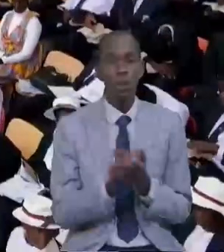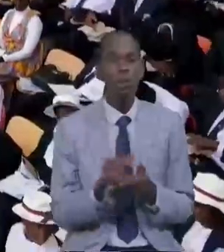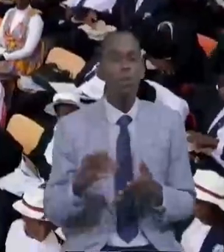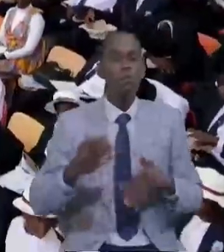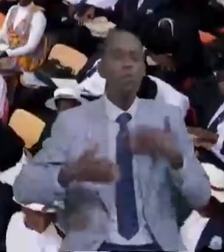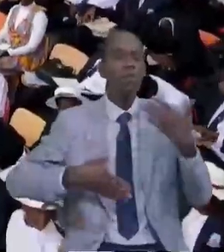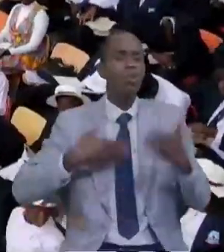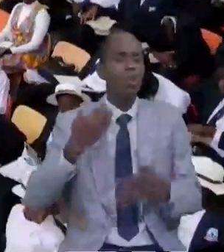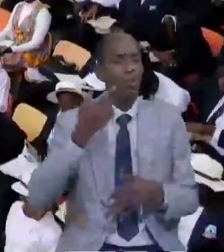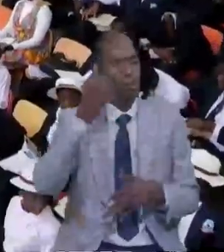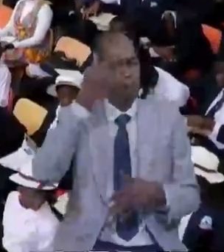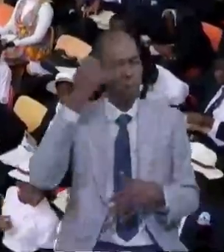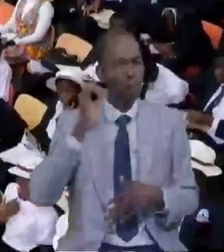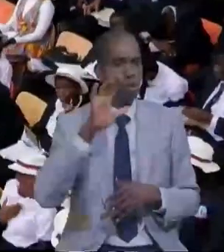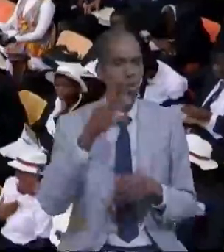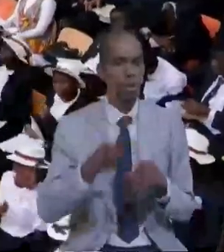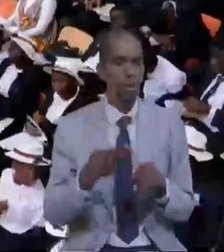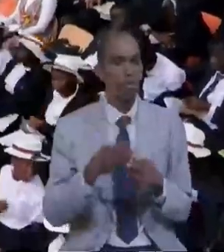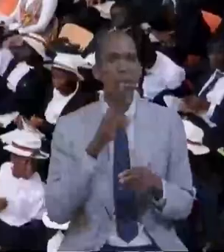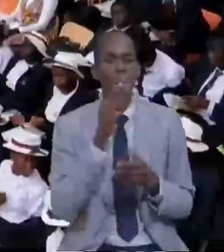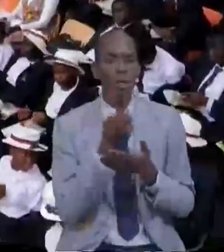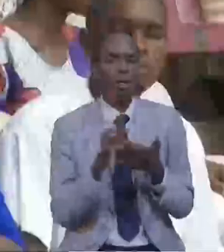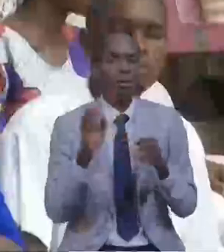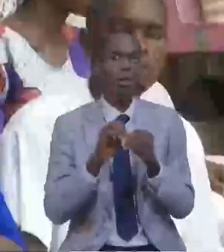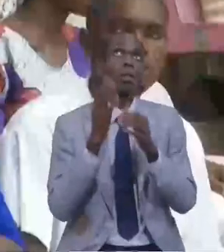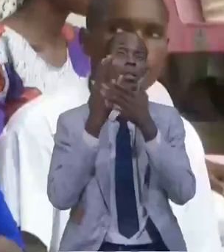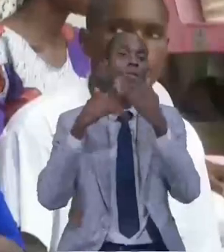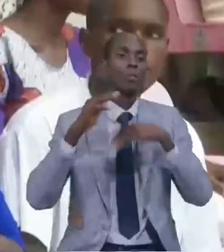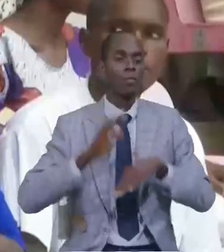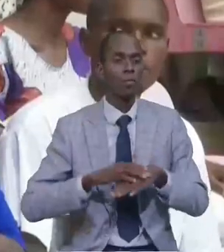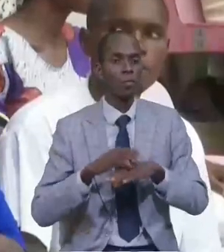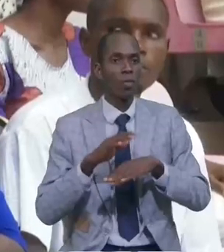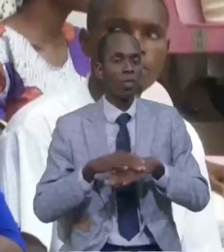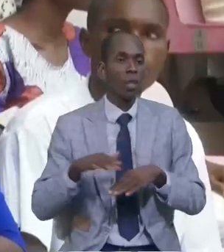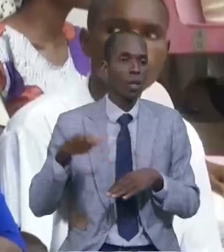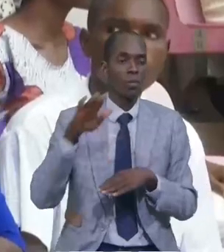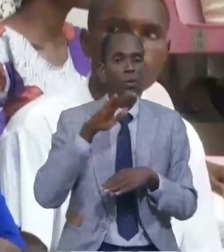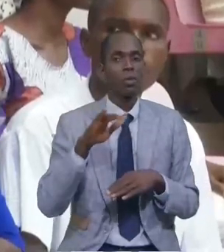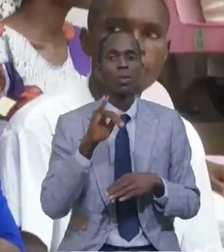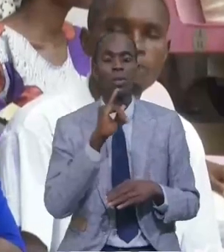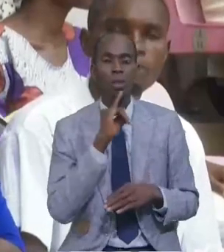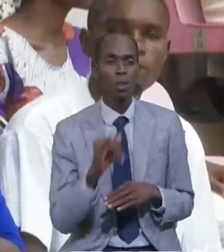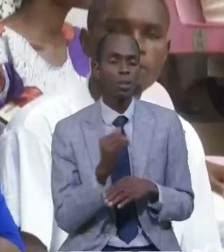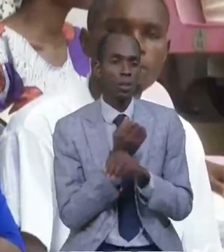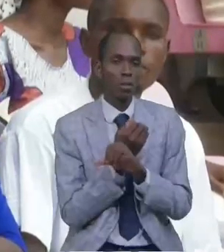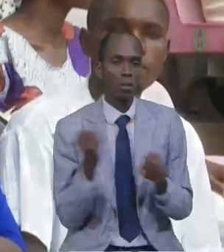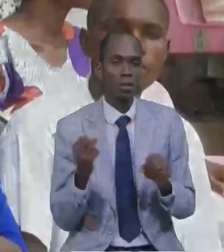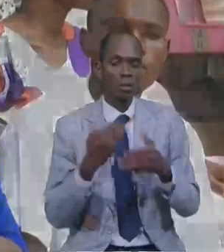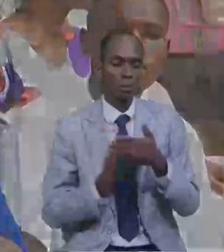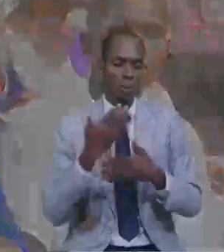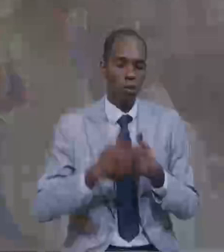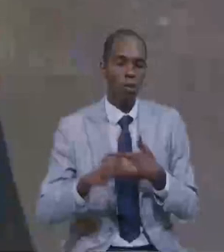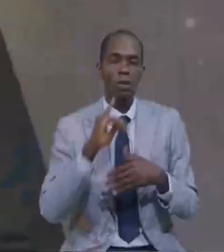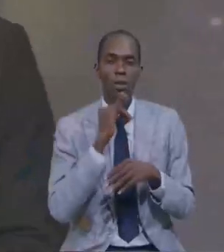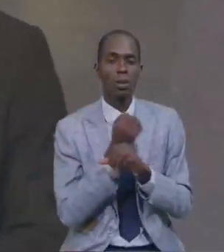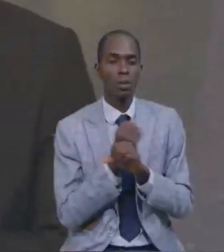au-dessus du salut, au-delà du salut et en dehors du salut. Il a prié maintenant pour eux et dit,